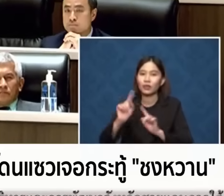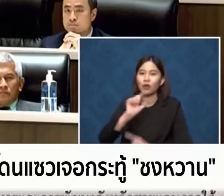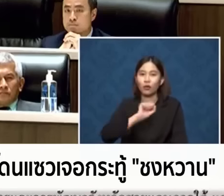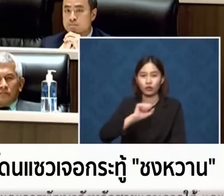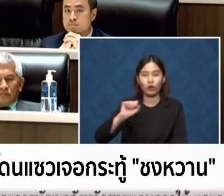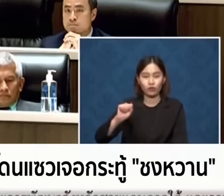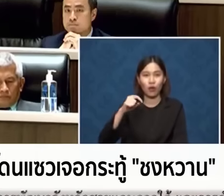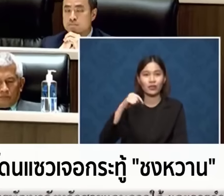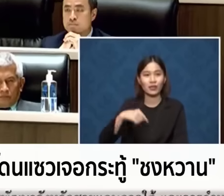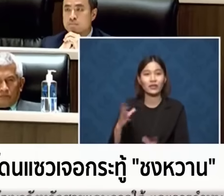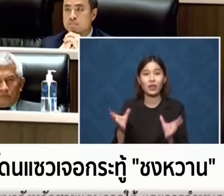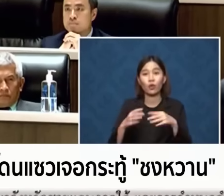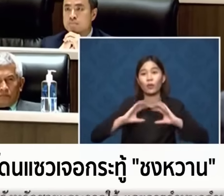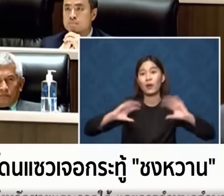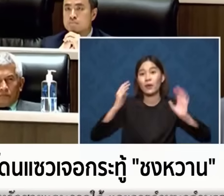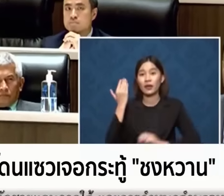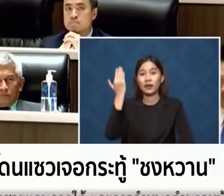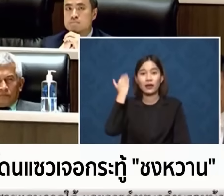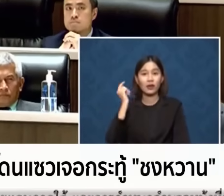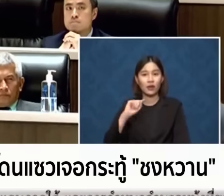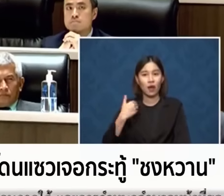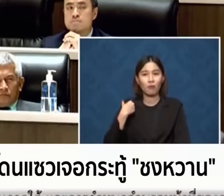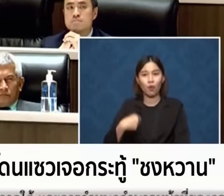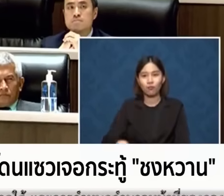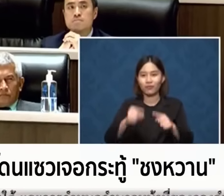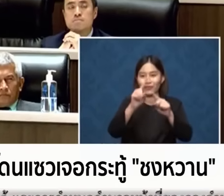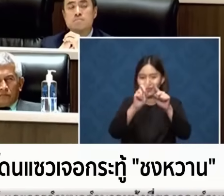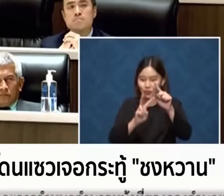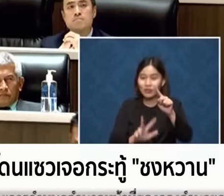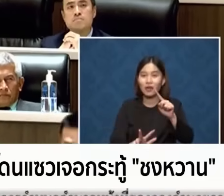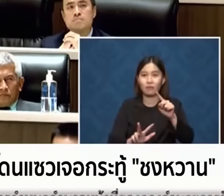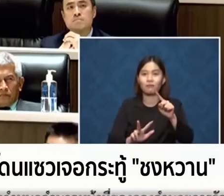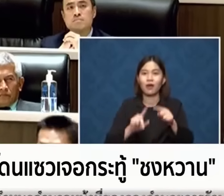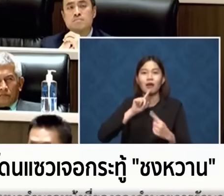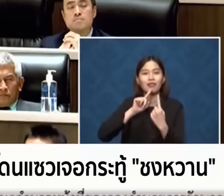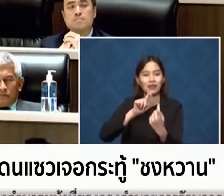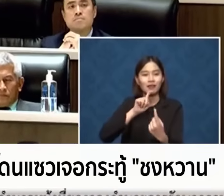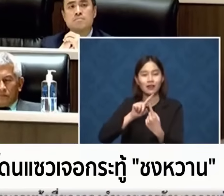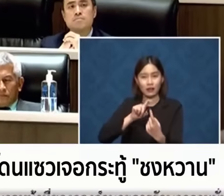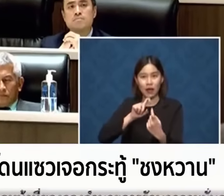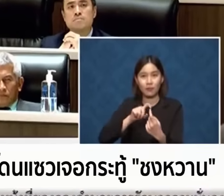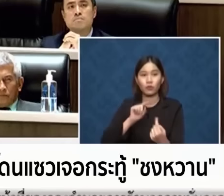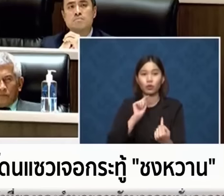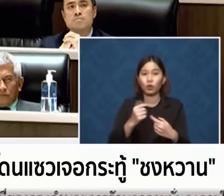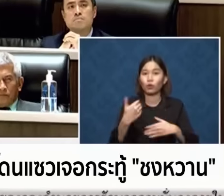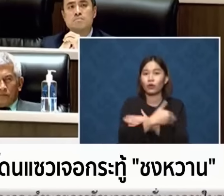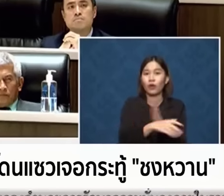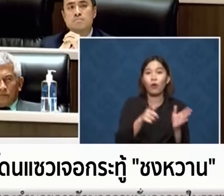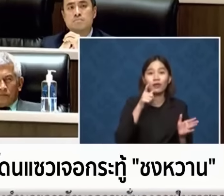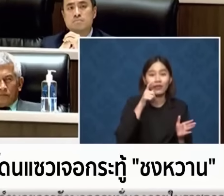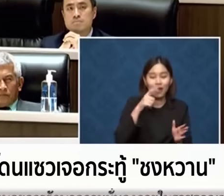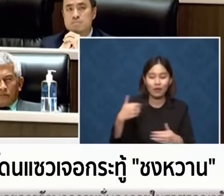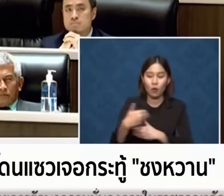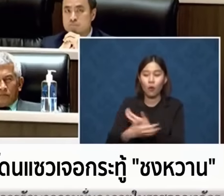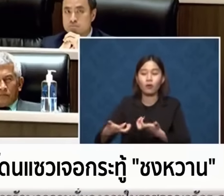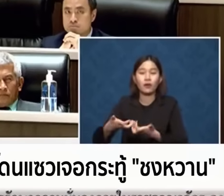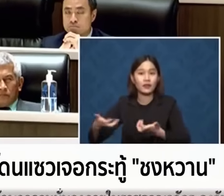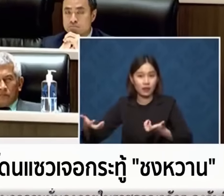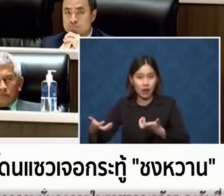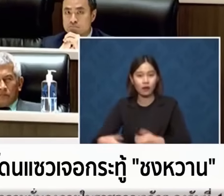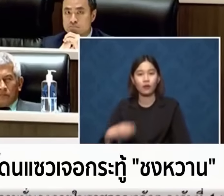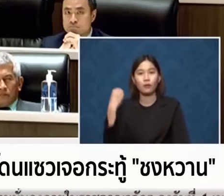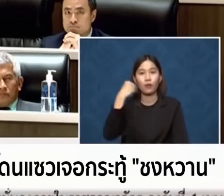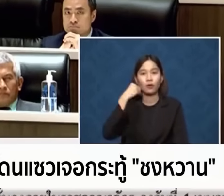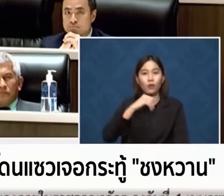อัครเดชเนี่ยถึงขั้นเอ่ยเลยบอกเป็นความน่ารักส่วนตัวของท่านแต่ก็มองว่าท่านใส่ถุงเท้าสีอะไรก็เป็นเรื่องปกติถ้า